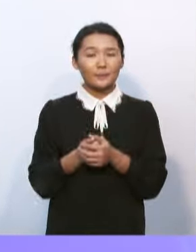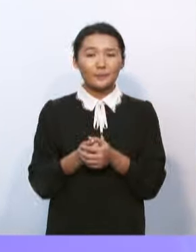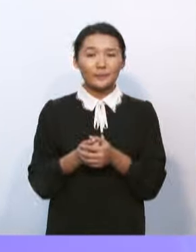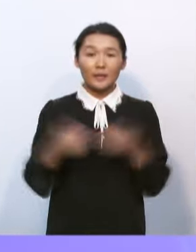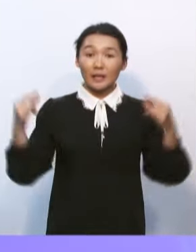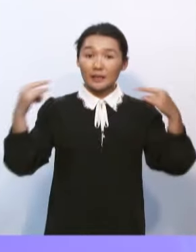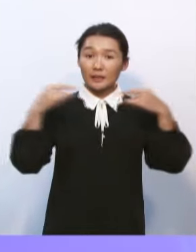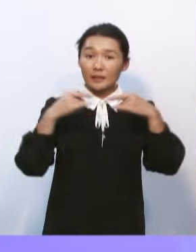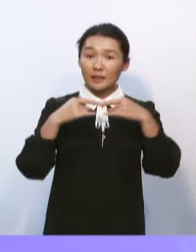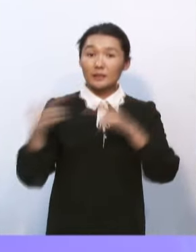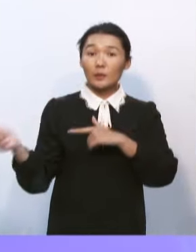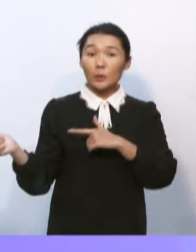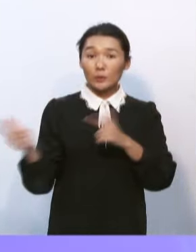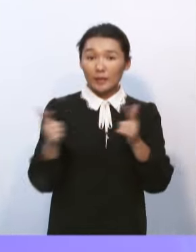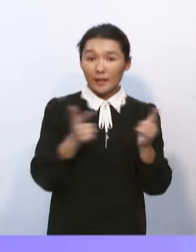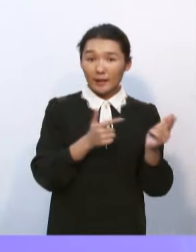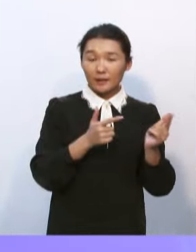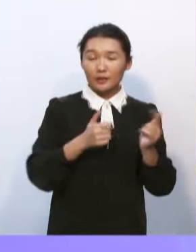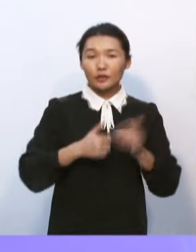Дастаркон даярдадык.